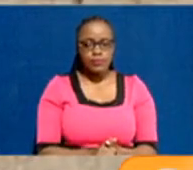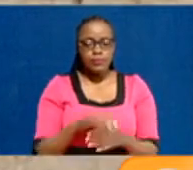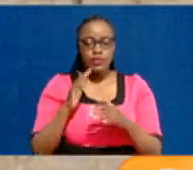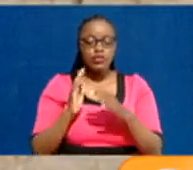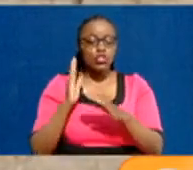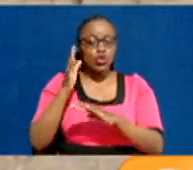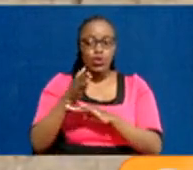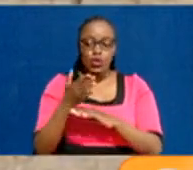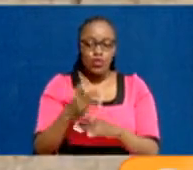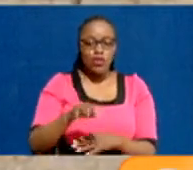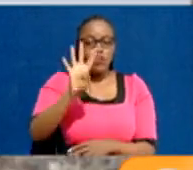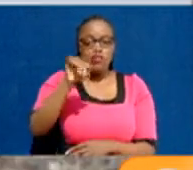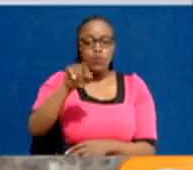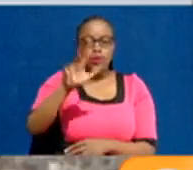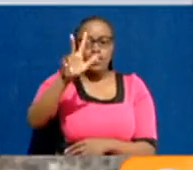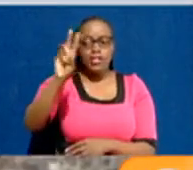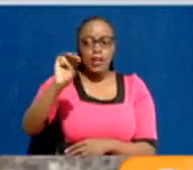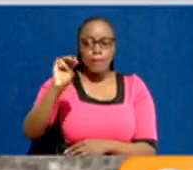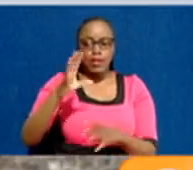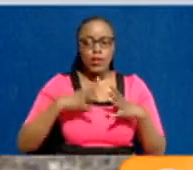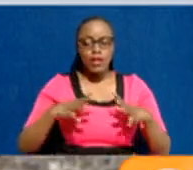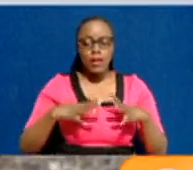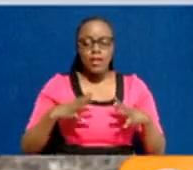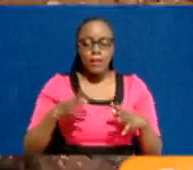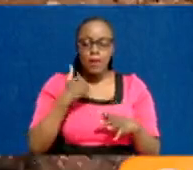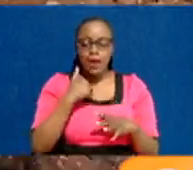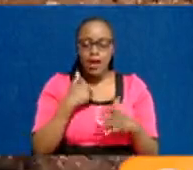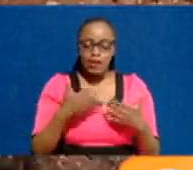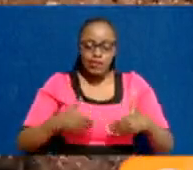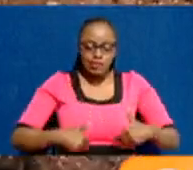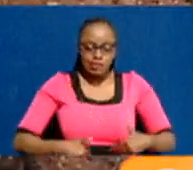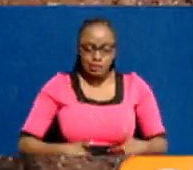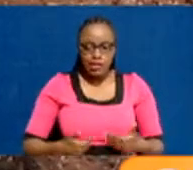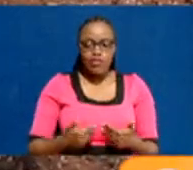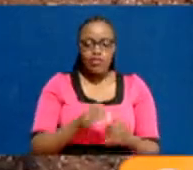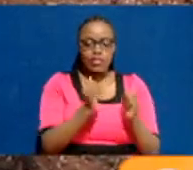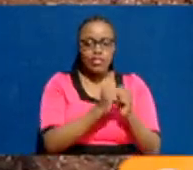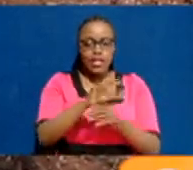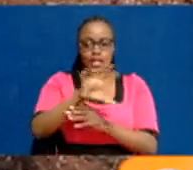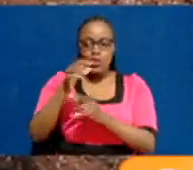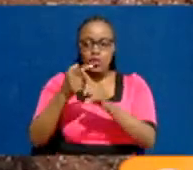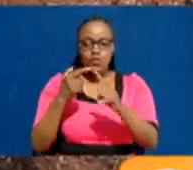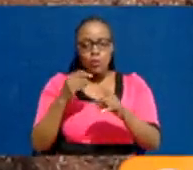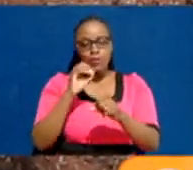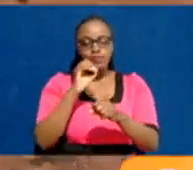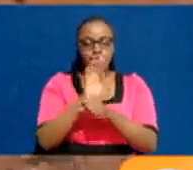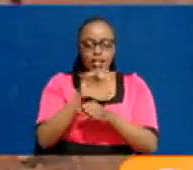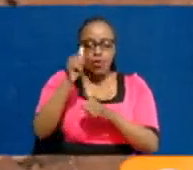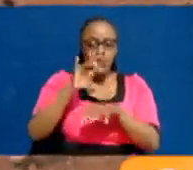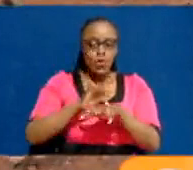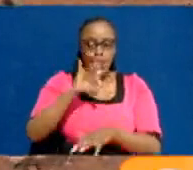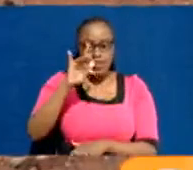Zaidi ya watu milioni 4.3 nchini Kenya wanakumbwa na baa la njaa, kaunti 10 kati ya 23